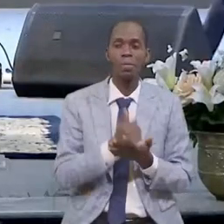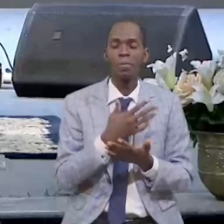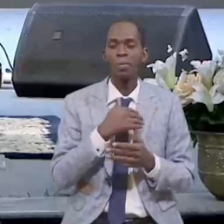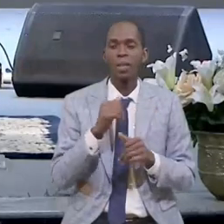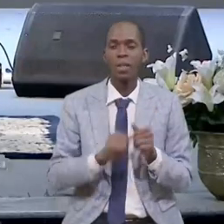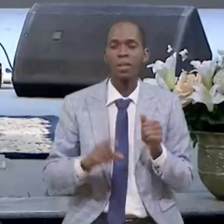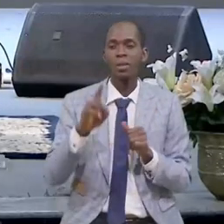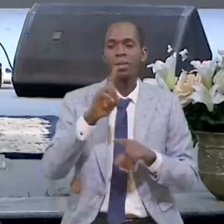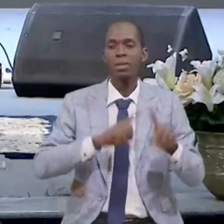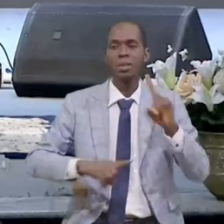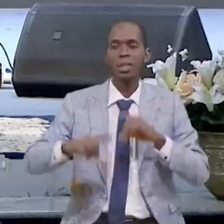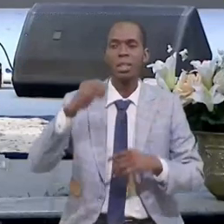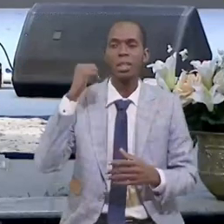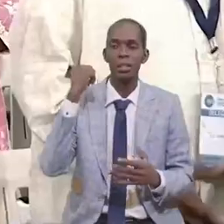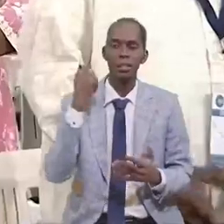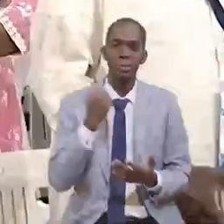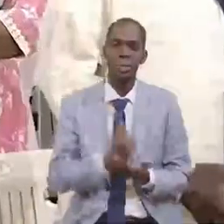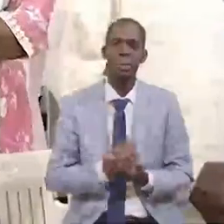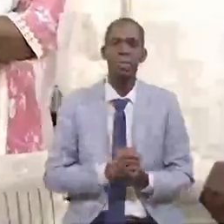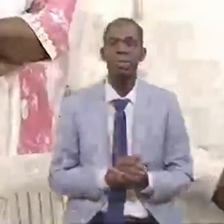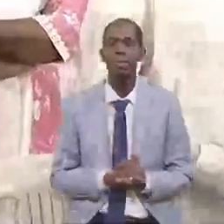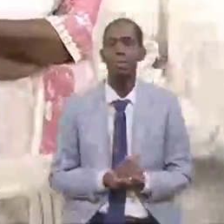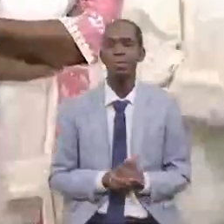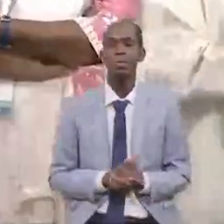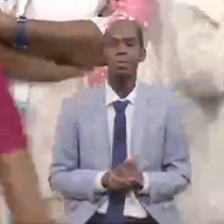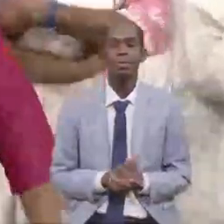dit Amen.